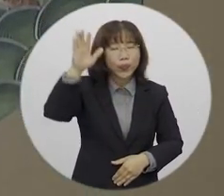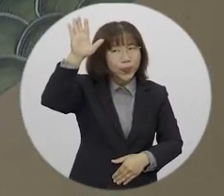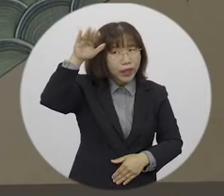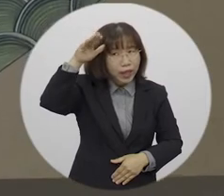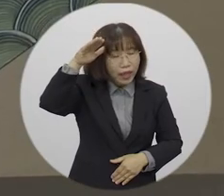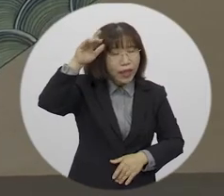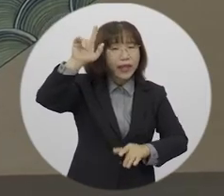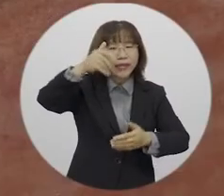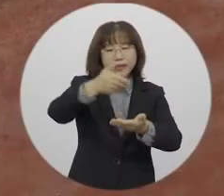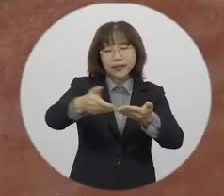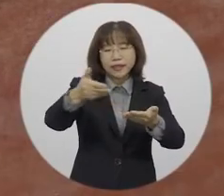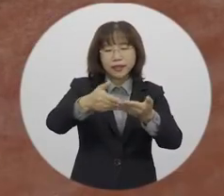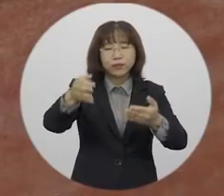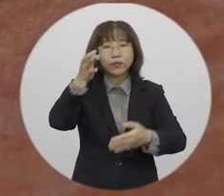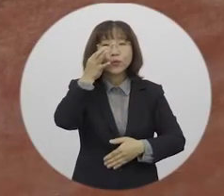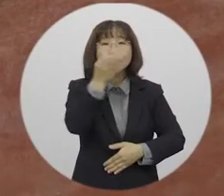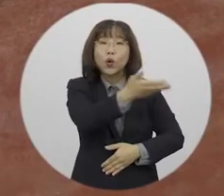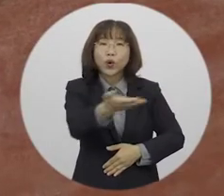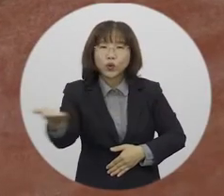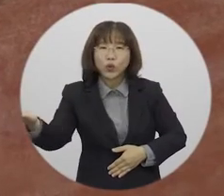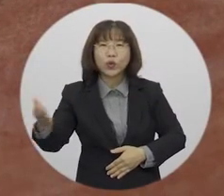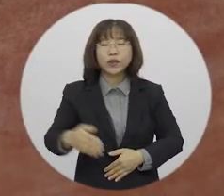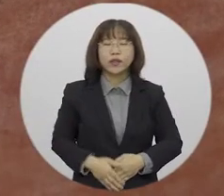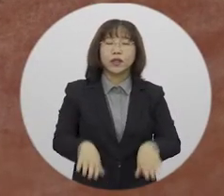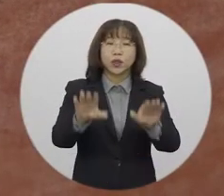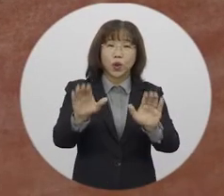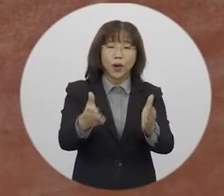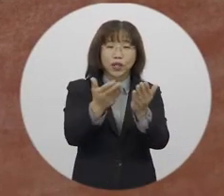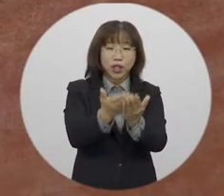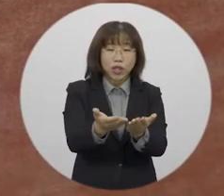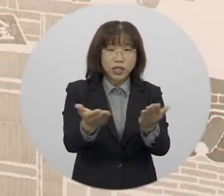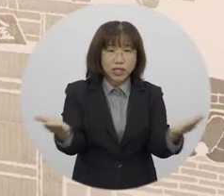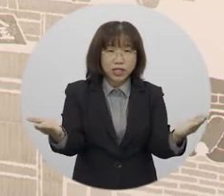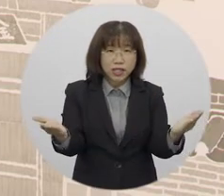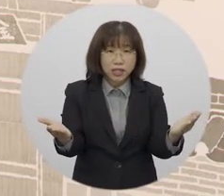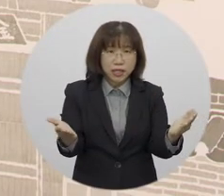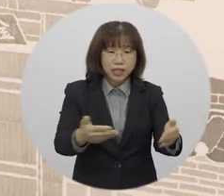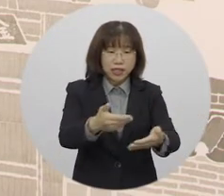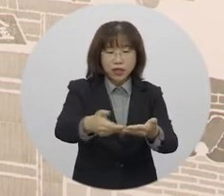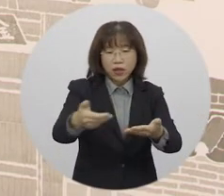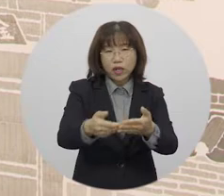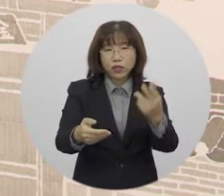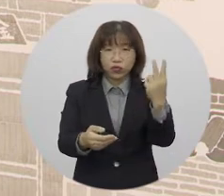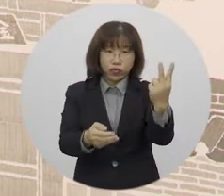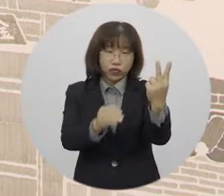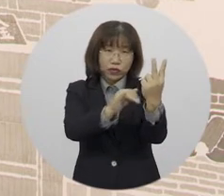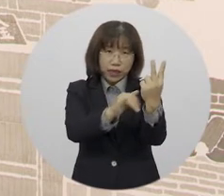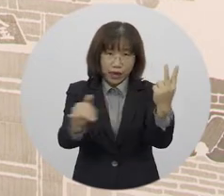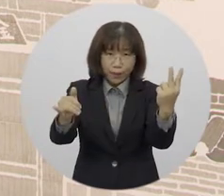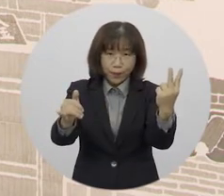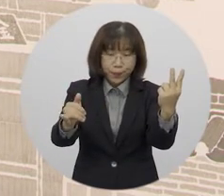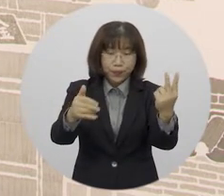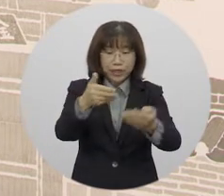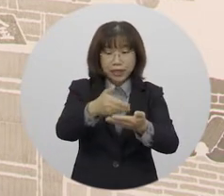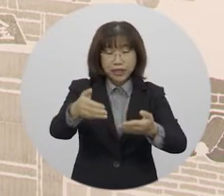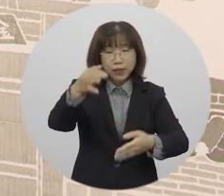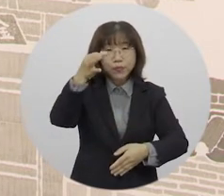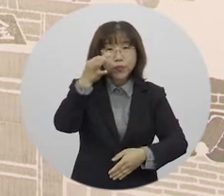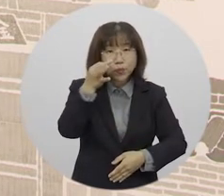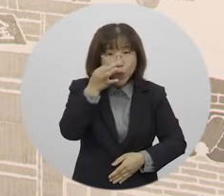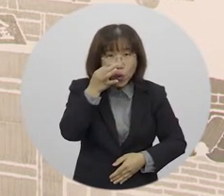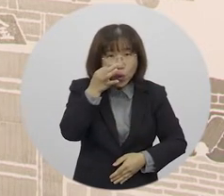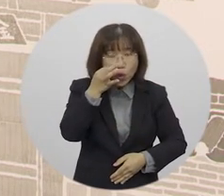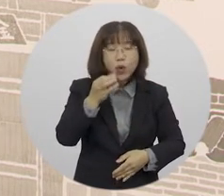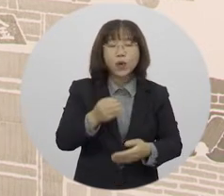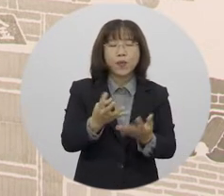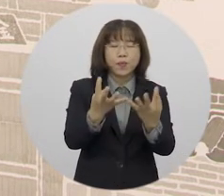토종견을 다각적으로 살펴보고 있습니다. 이번 전시에 두 작가가 던진 화두를 통해